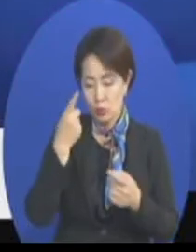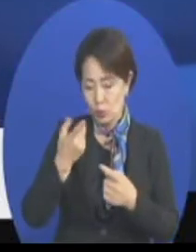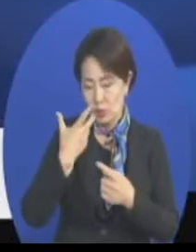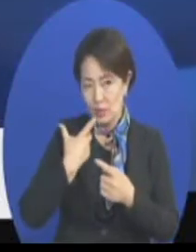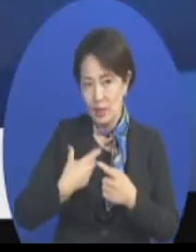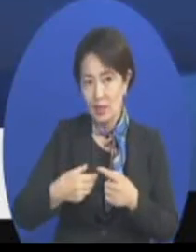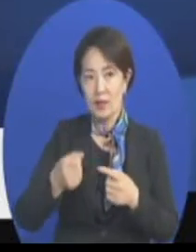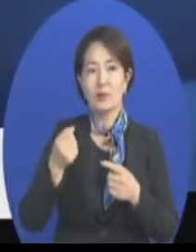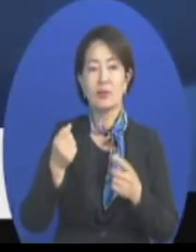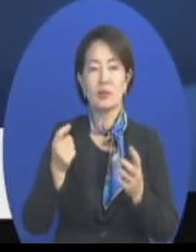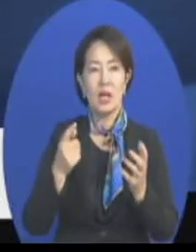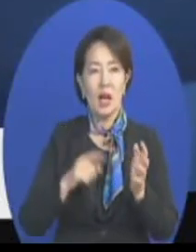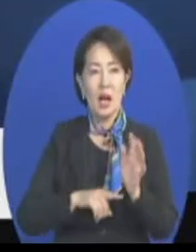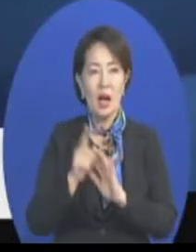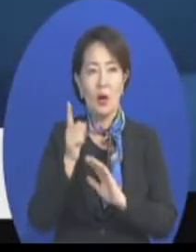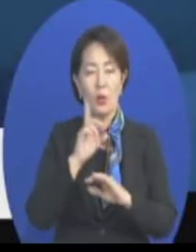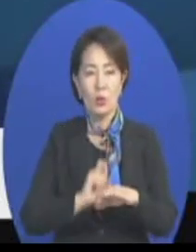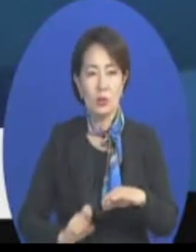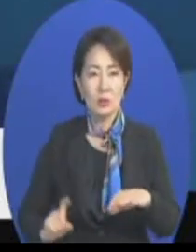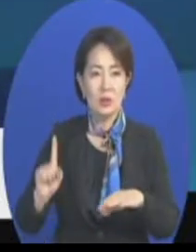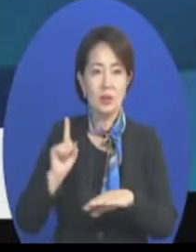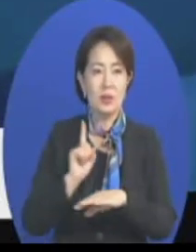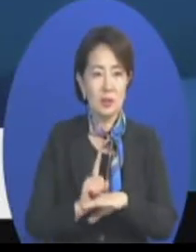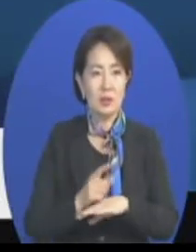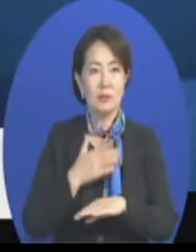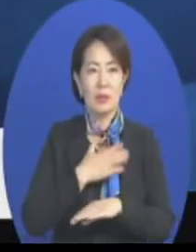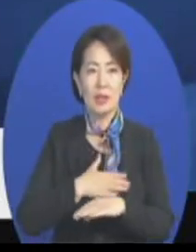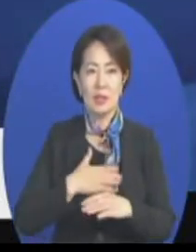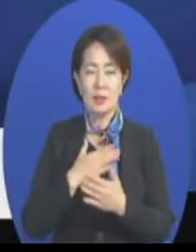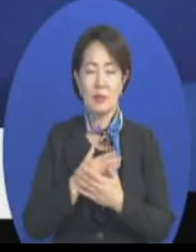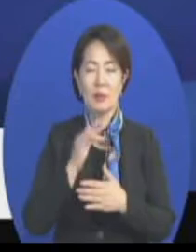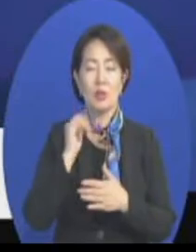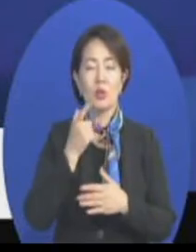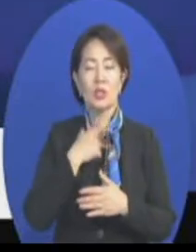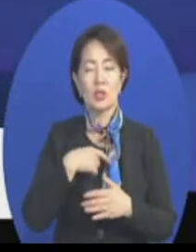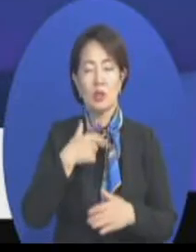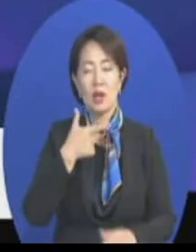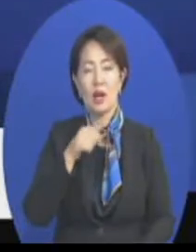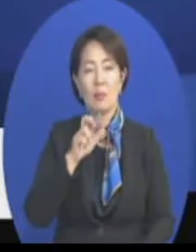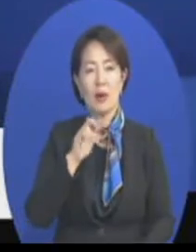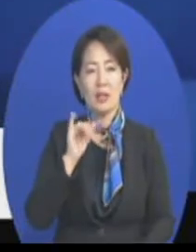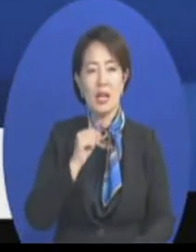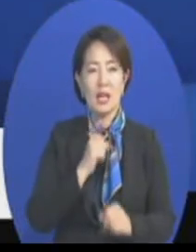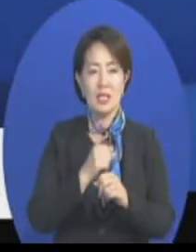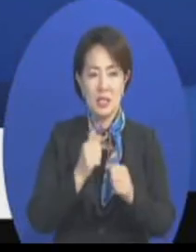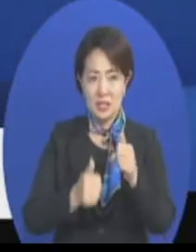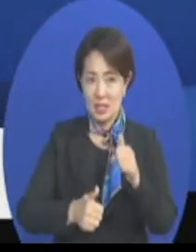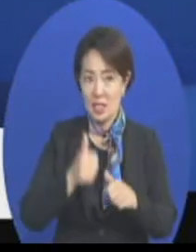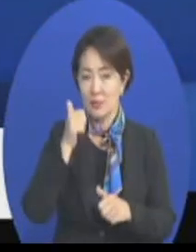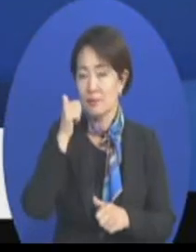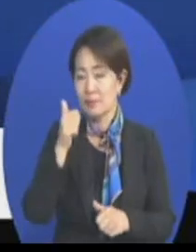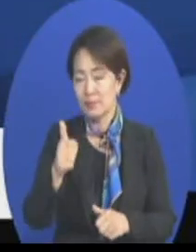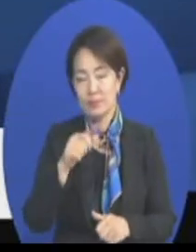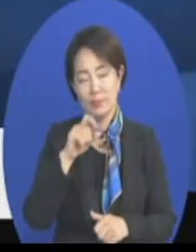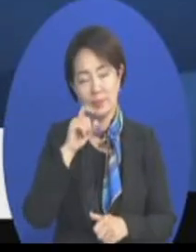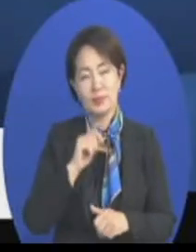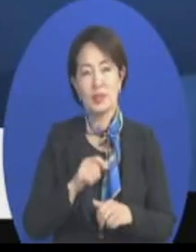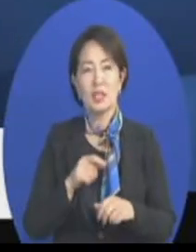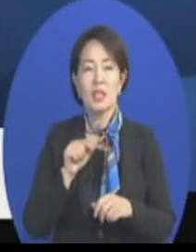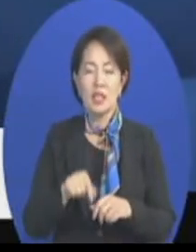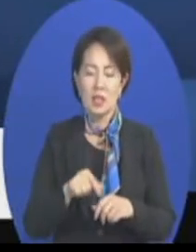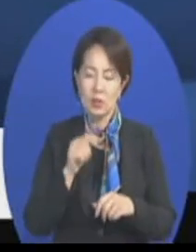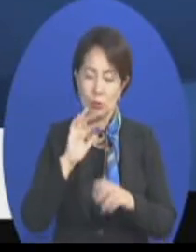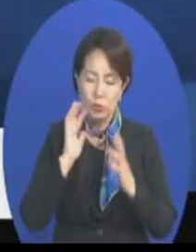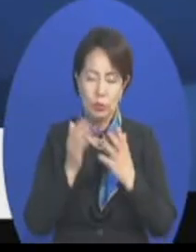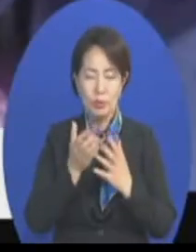байгаа. Хүлээ авалт анх удаагаа оролцож байгаа даа. Баяртай байна. Тэгээд их хурлын гишүүн Ганбаатартай ажлын өдөр амжилттай үзэж. Эрүүлэг